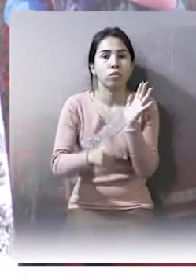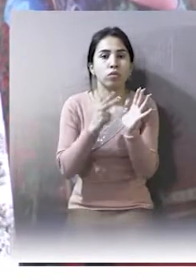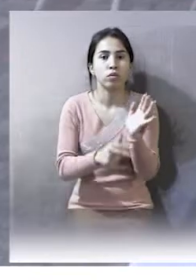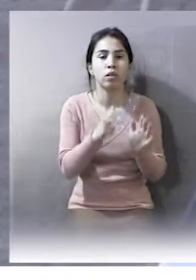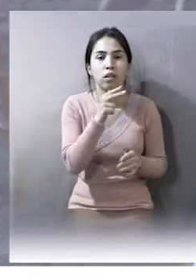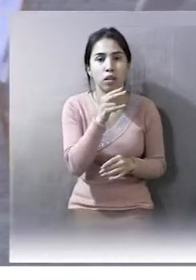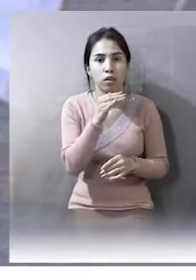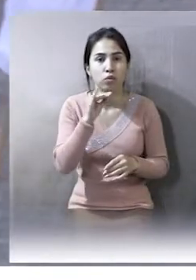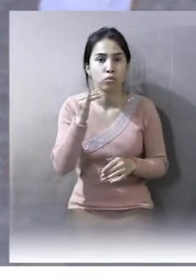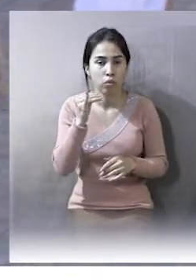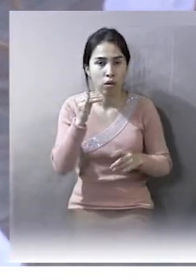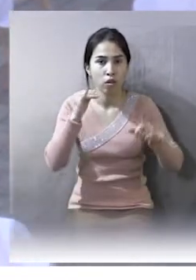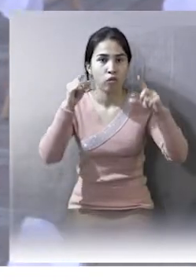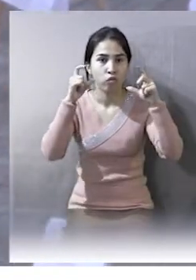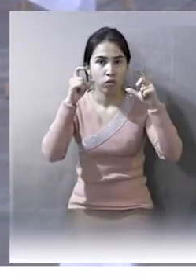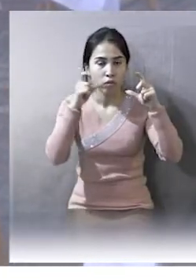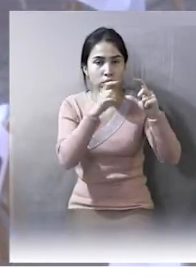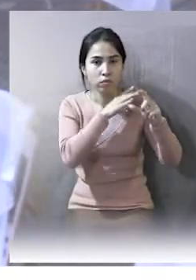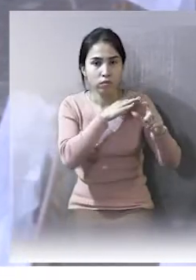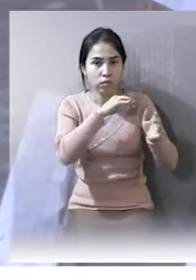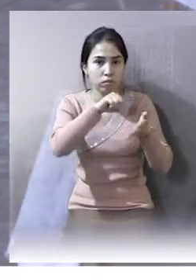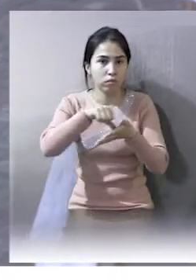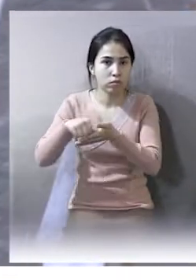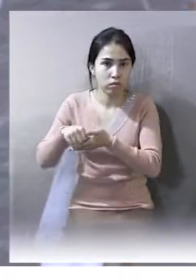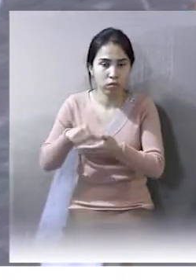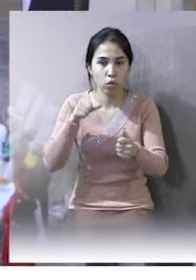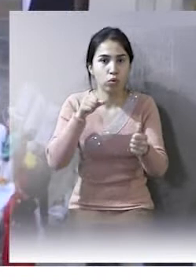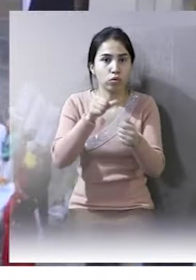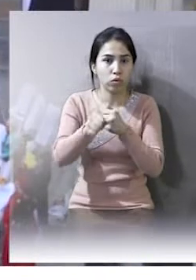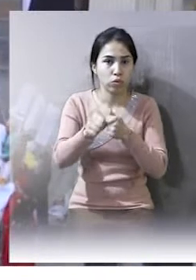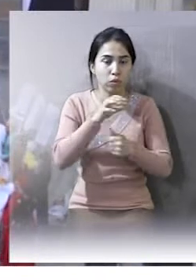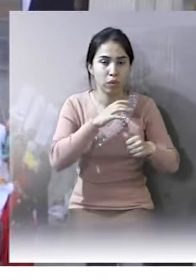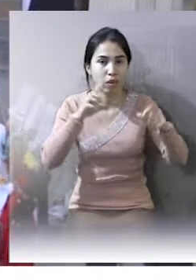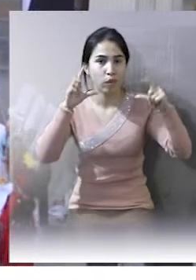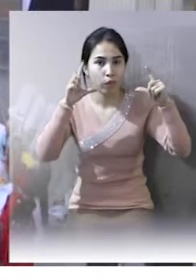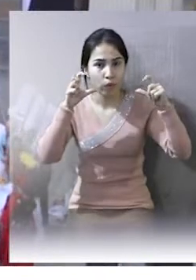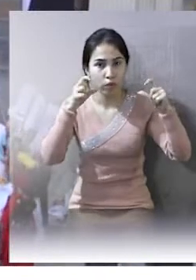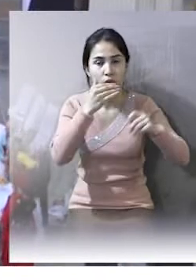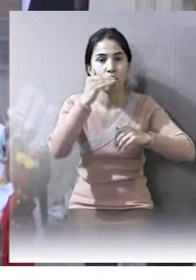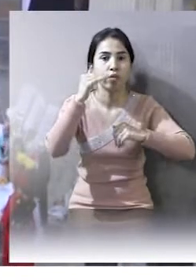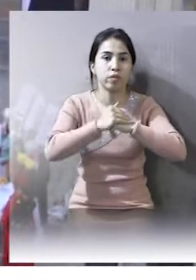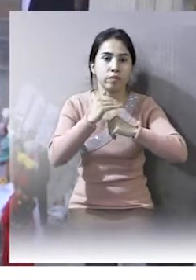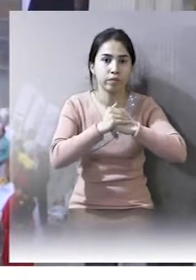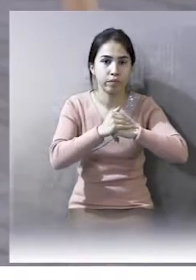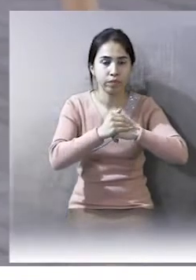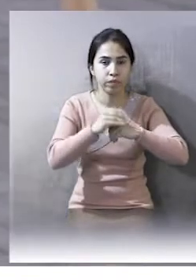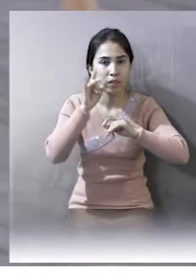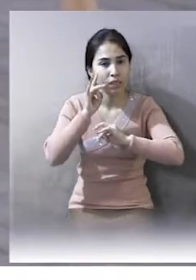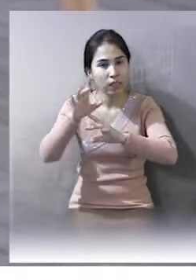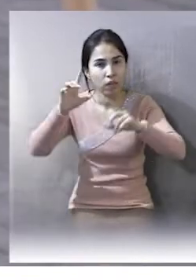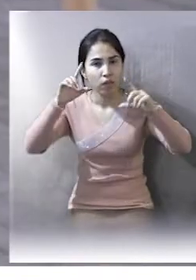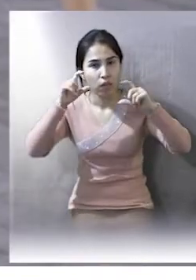тарту ретінде 80 фото қойылған бұл кешке келген қауымның қарасы қалың. Ерекше форматта өткен фотопоэзия кешін танымал